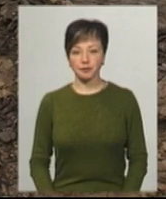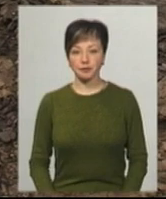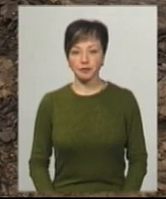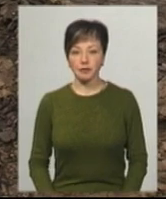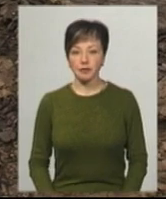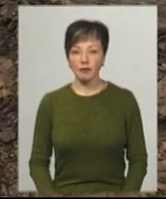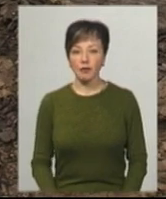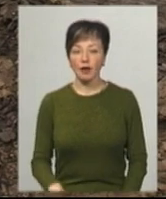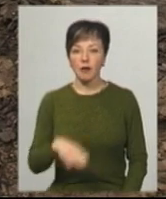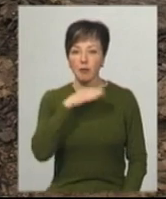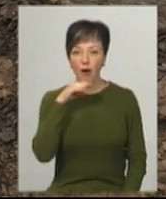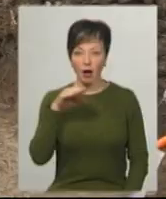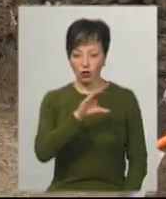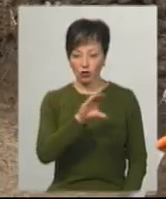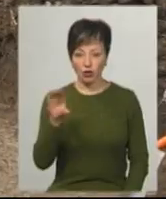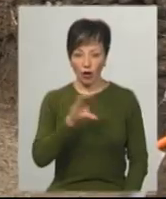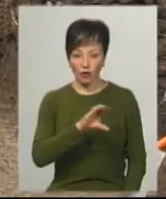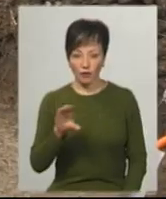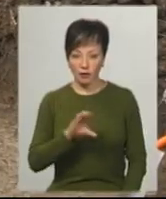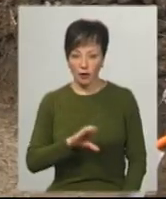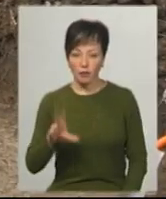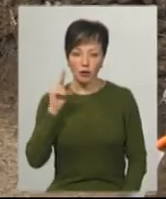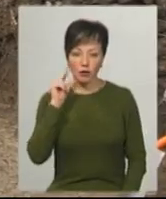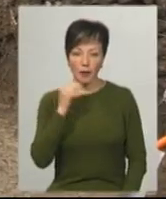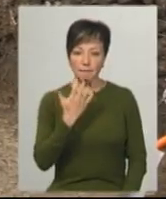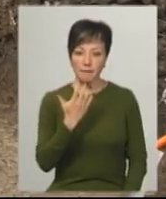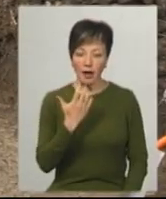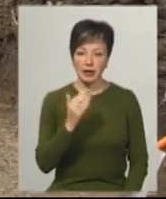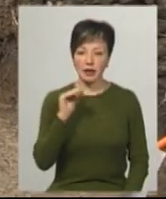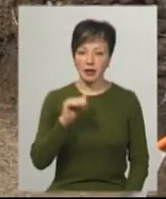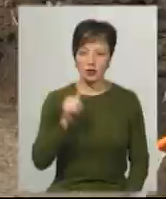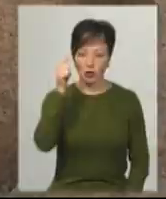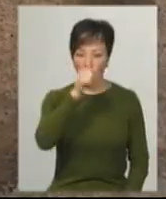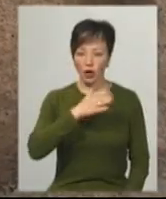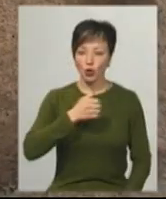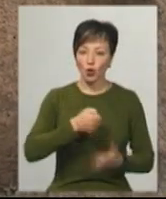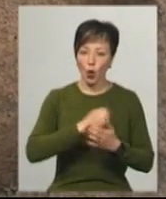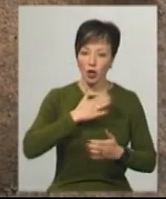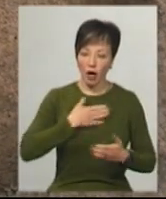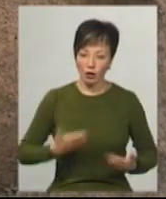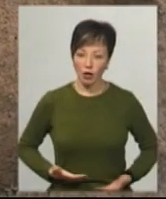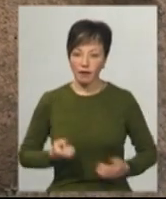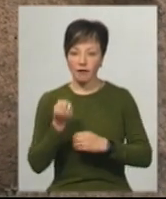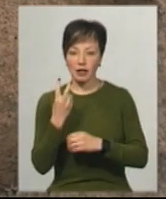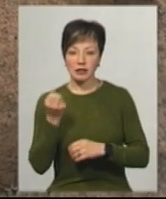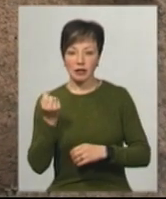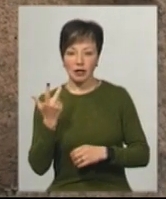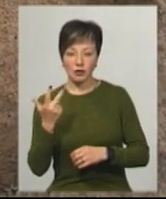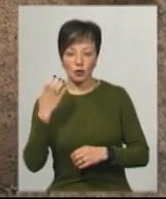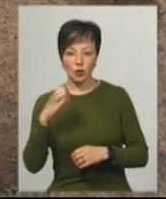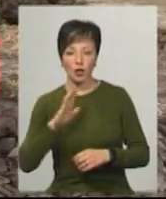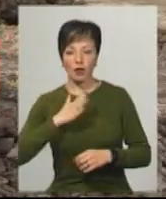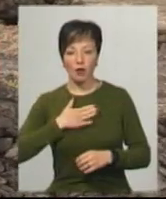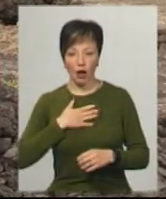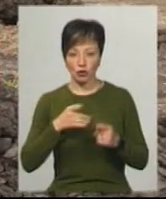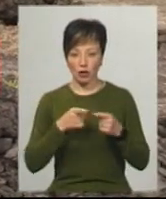Багатошарове поселення, виявлене під час розкопок, може датуватися від 5-го тисячоліття до нашої ери і до 12-13 століття нашої ери,